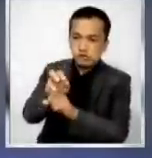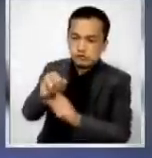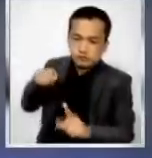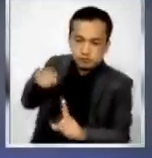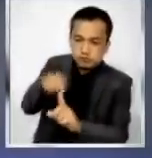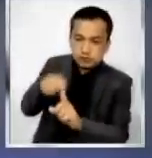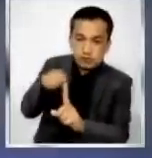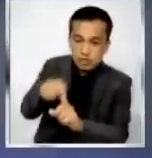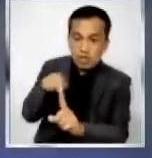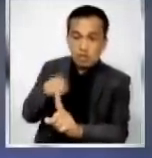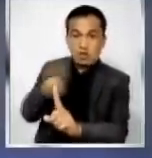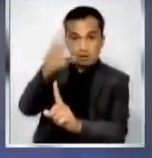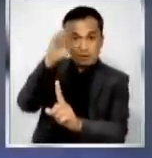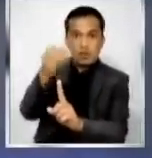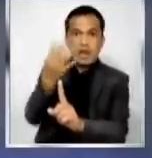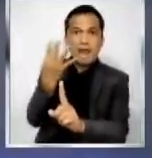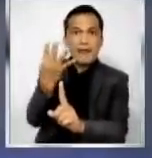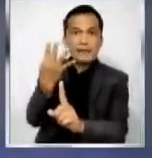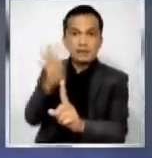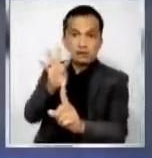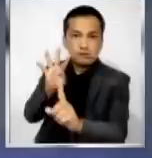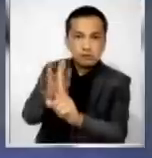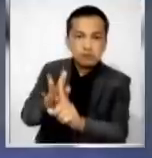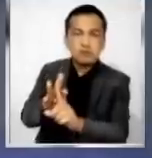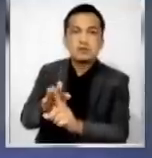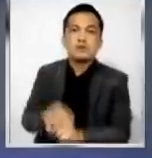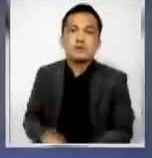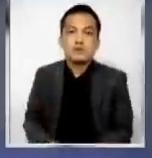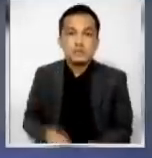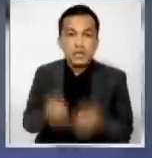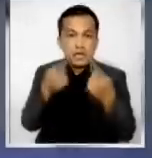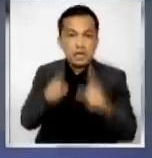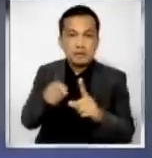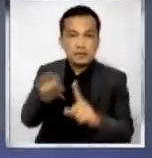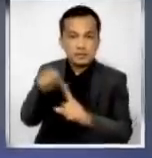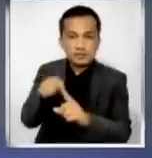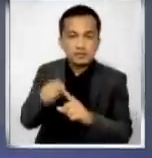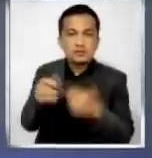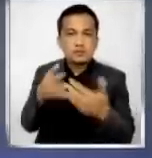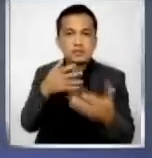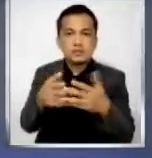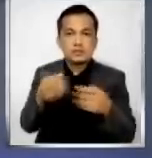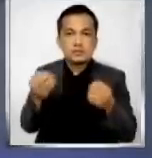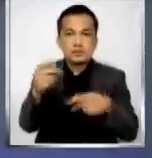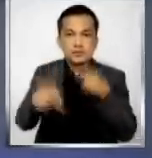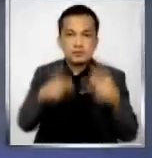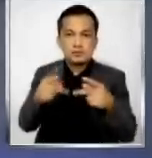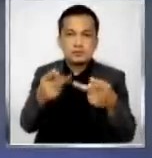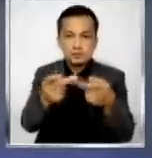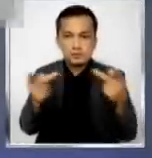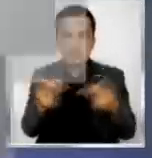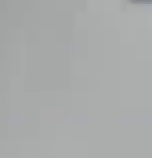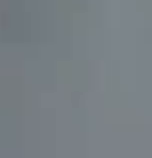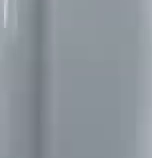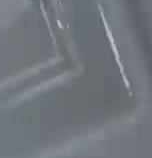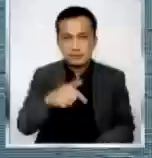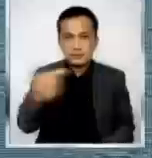ng 4 na suspect. Nangyari po ang krimen kahit maraming tao sa lugar. At nakatutok si Jonathan